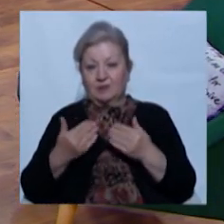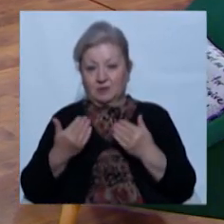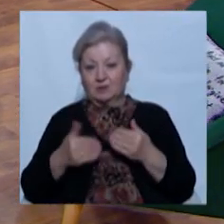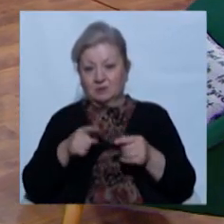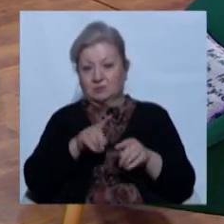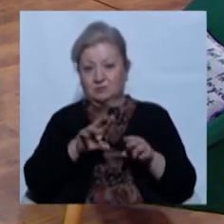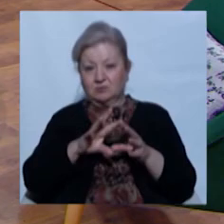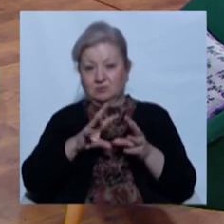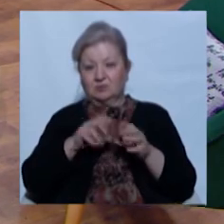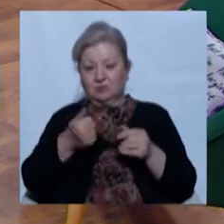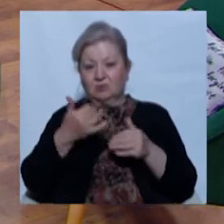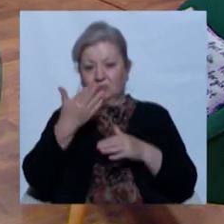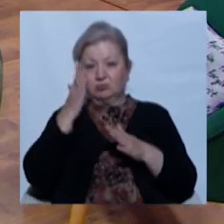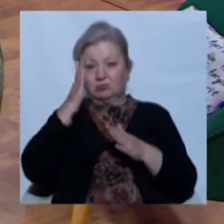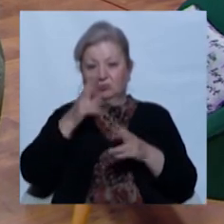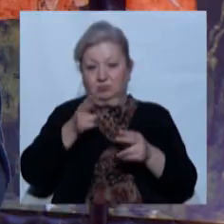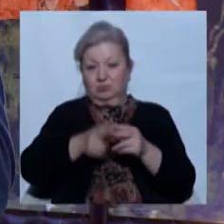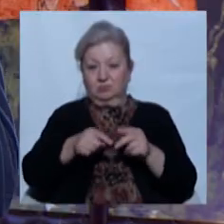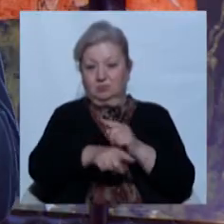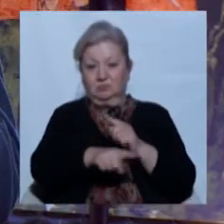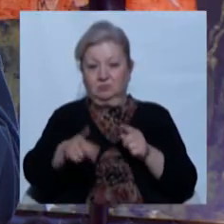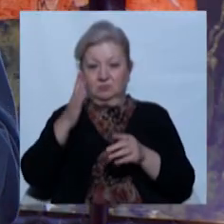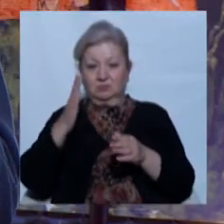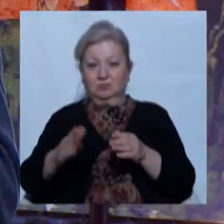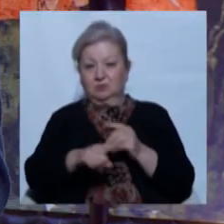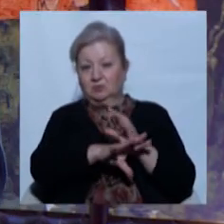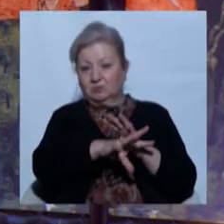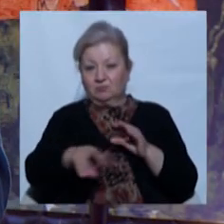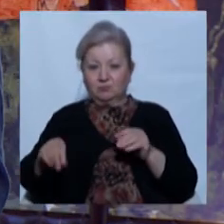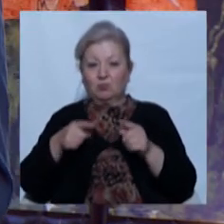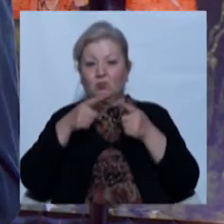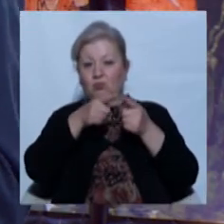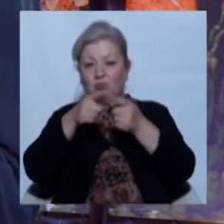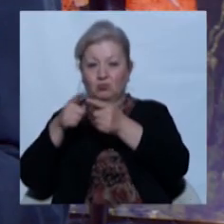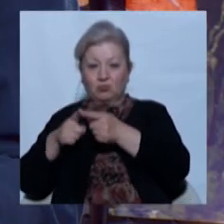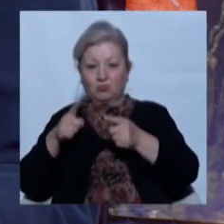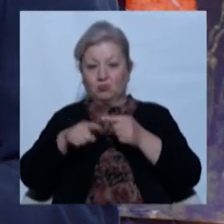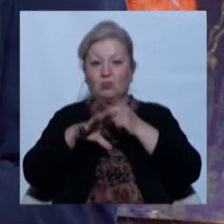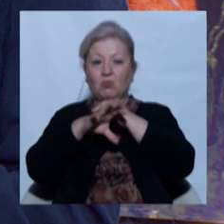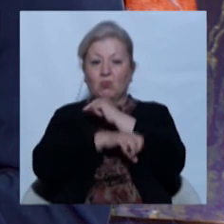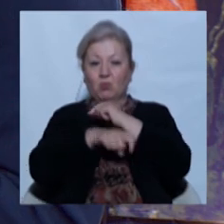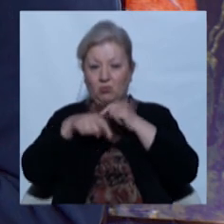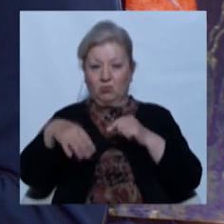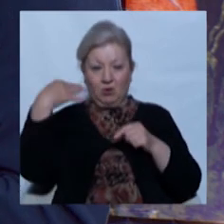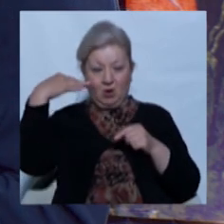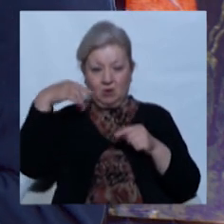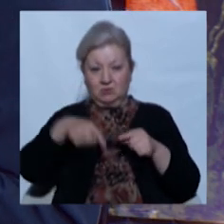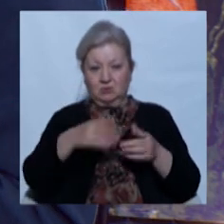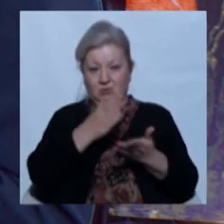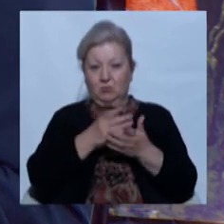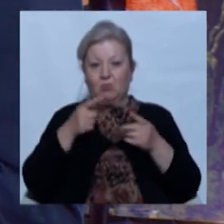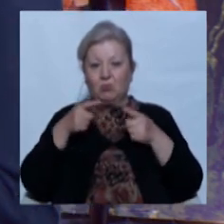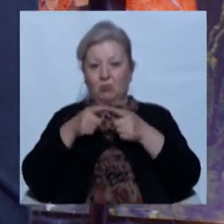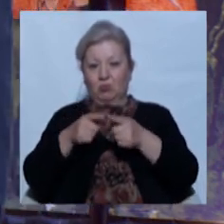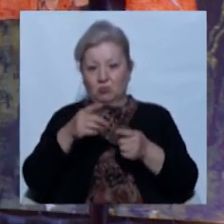ხო, ეს ვასრულებთ უფრო სწორედ აი ყველა კუთხეს და ბოლო კუთხეზე ვართ გადასულები. მე მინდა